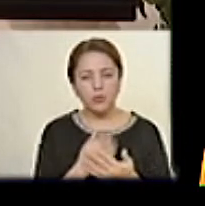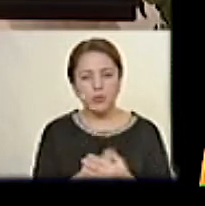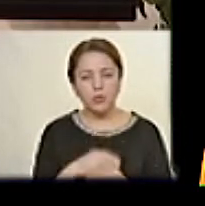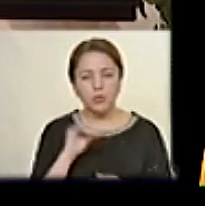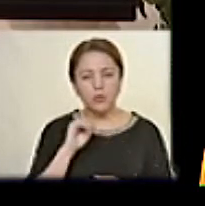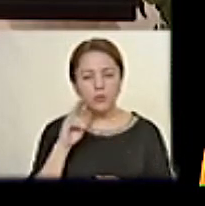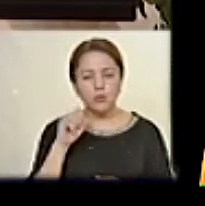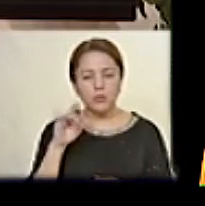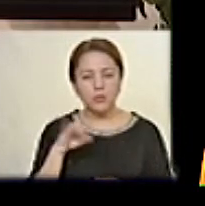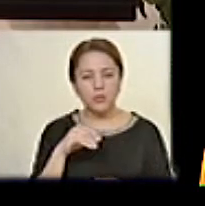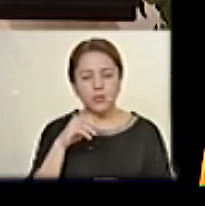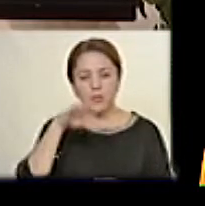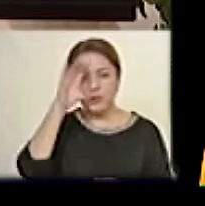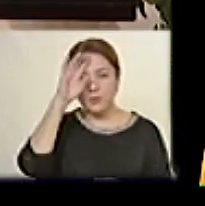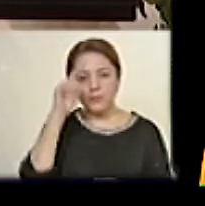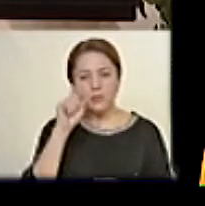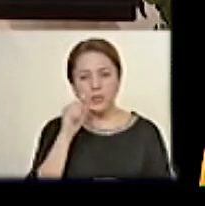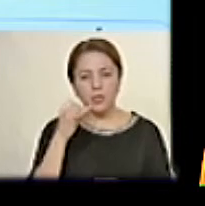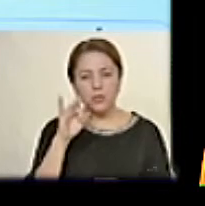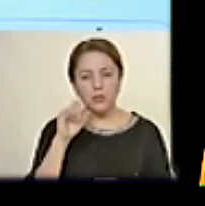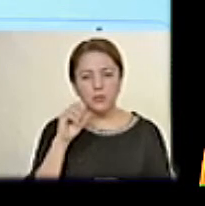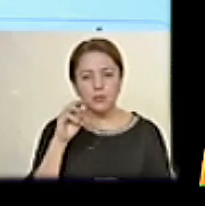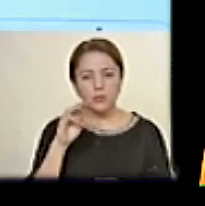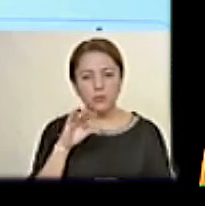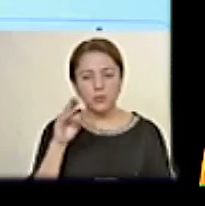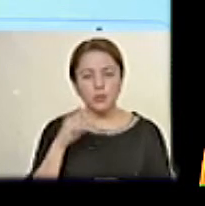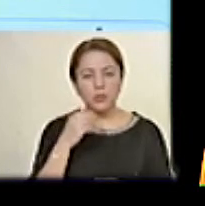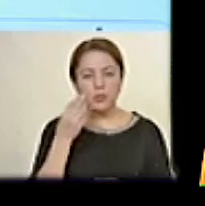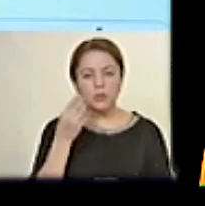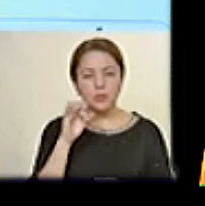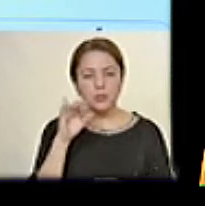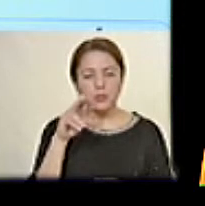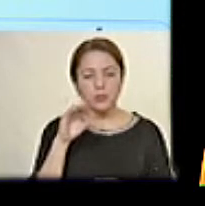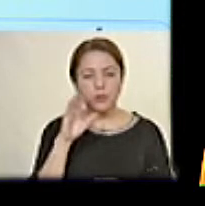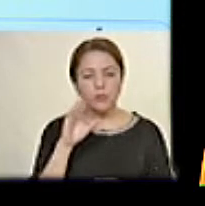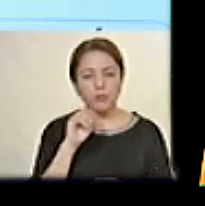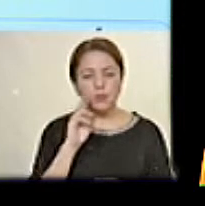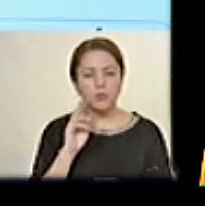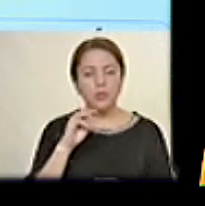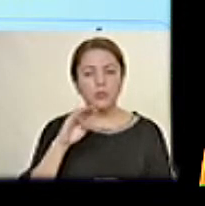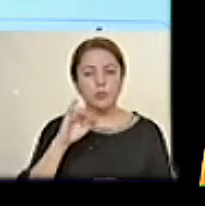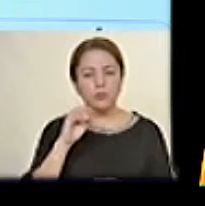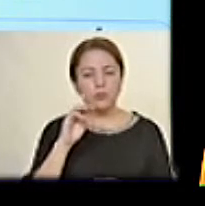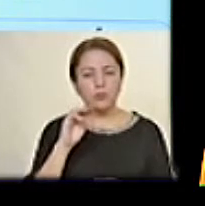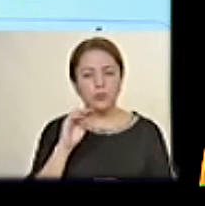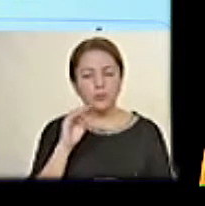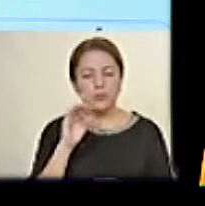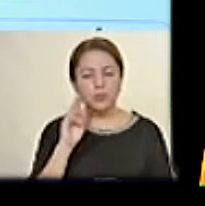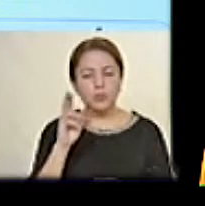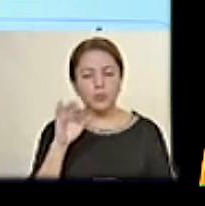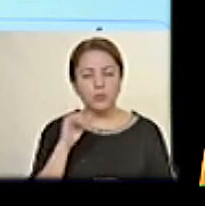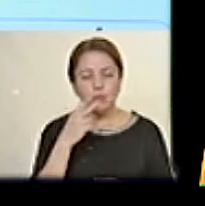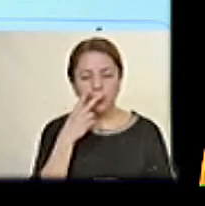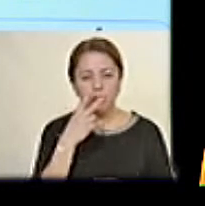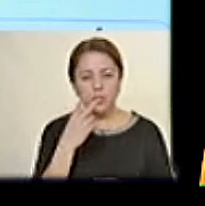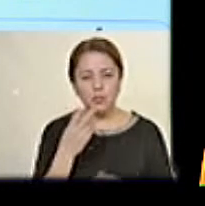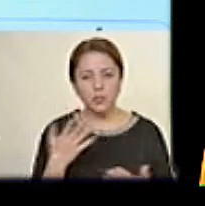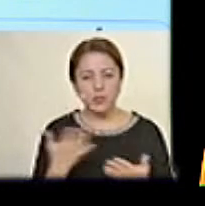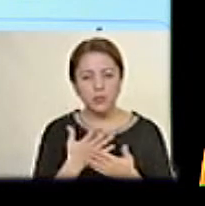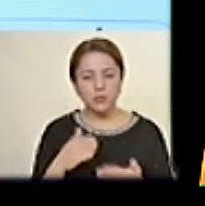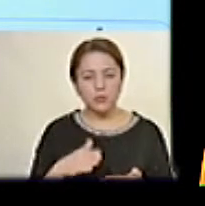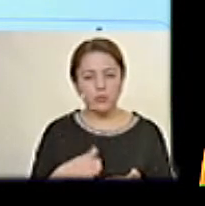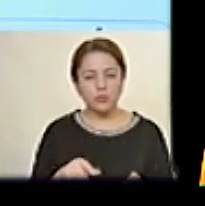Yuklar asosan Termiz Hayraton, Sharlovuq To'rtko'l, Xo'jayli To'rtko'l, Xo'jayli Beruniy, Qoratov